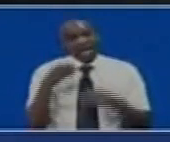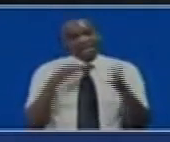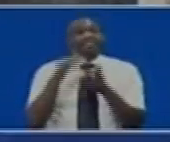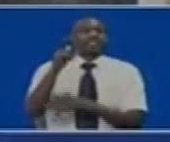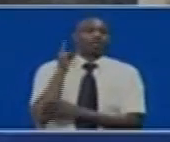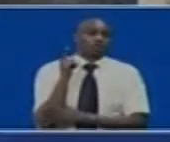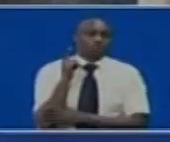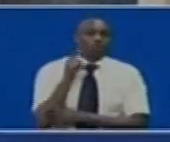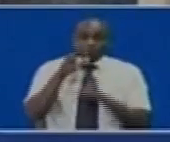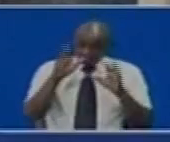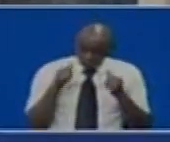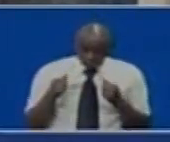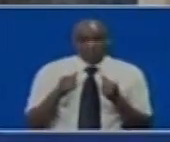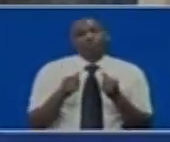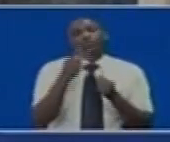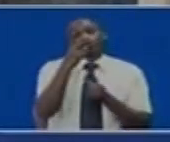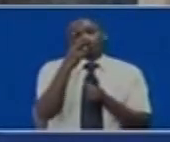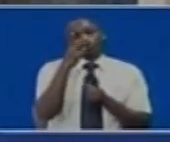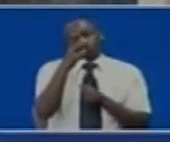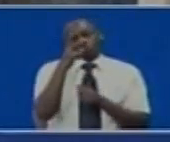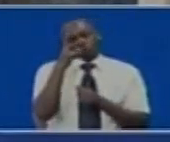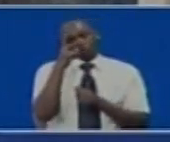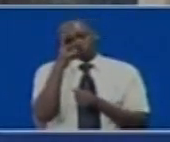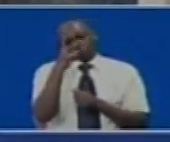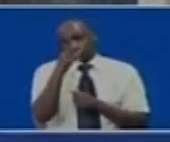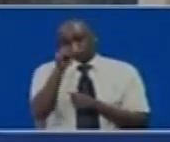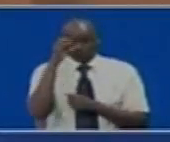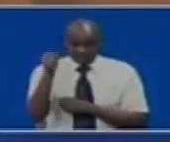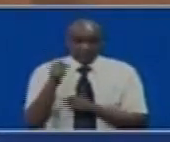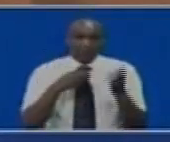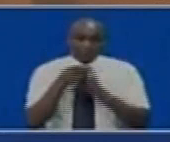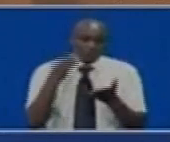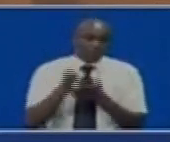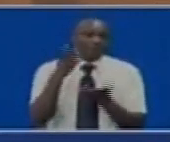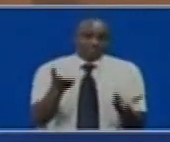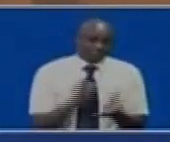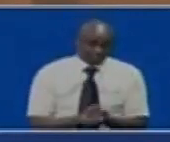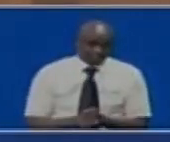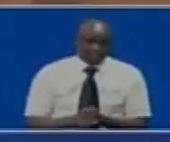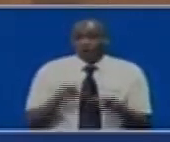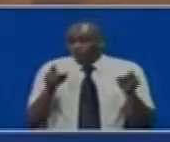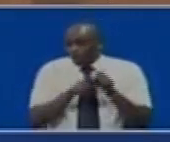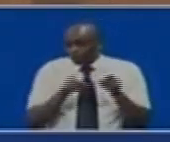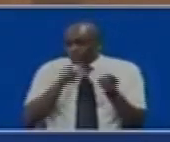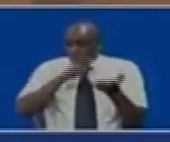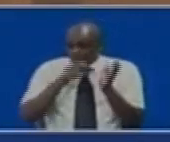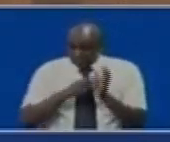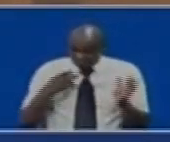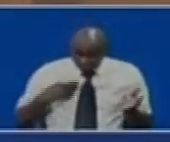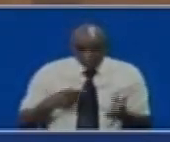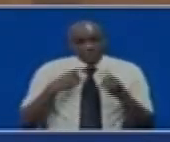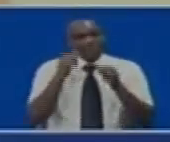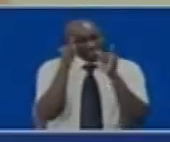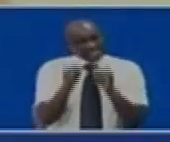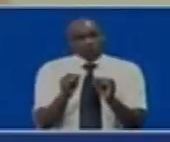sheria, kulingana na kifungu cha 205 ya sheria za ununuzi wa bidhaa. Si hayo tu, kandarasi ya kukarabati na kuipa sura mpya